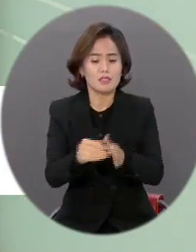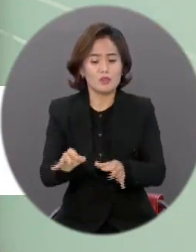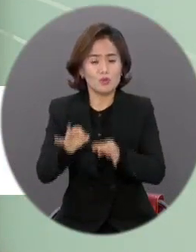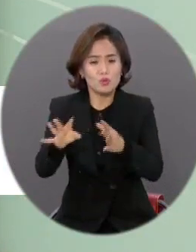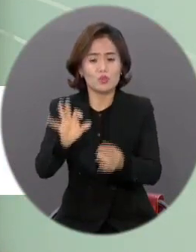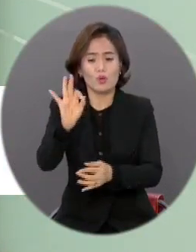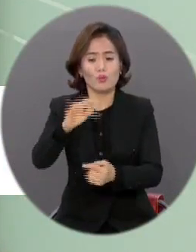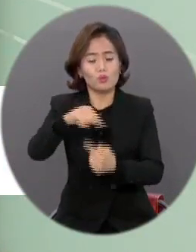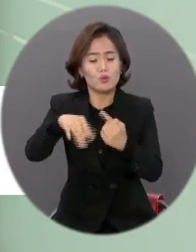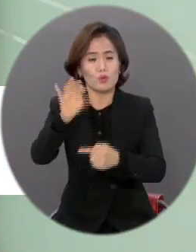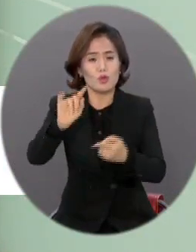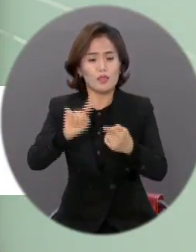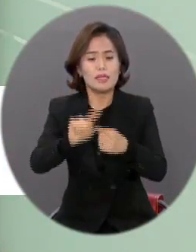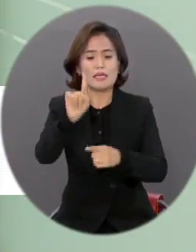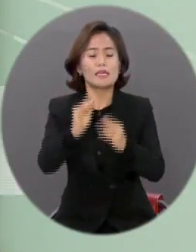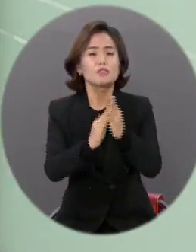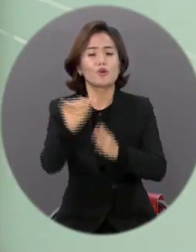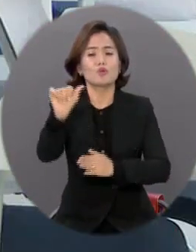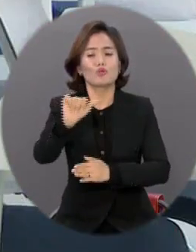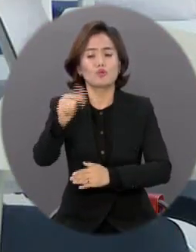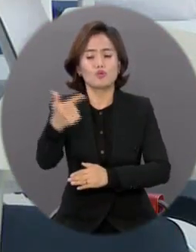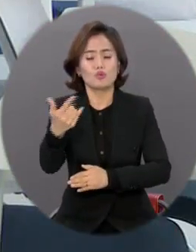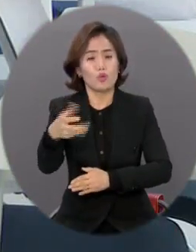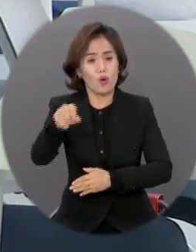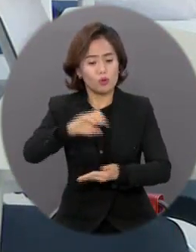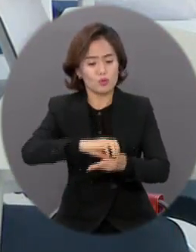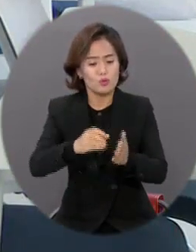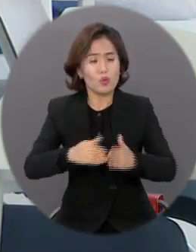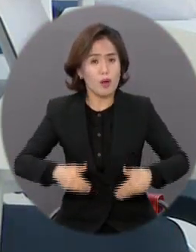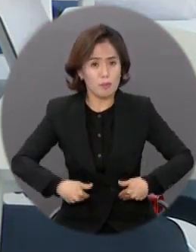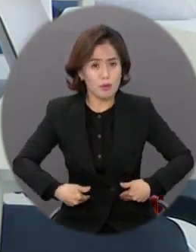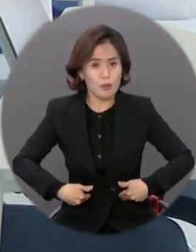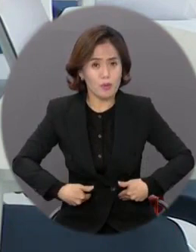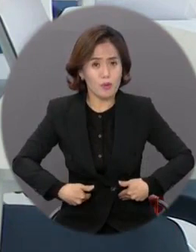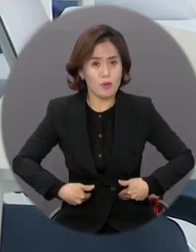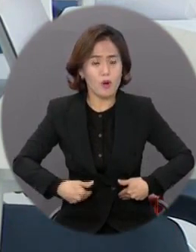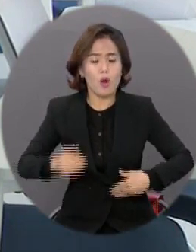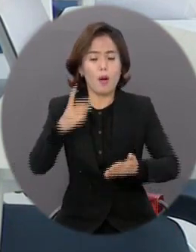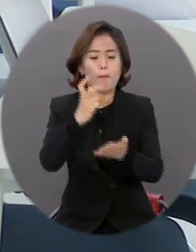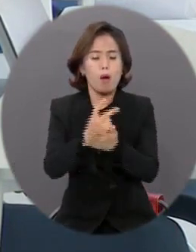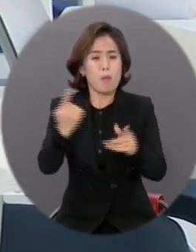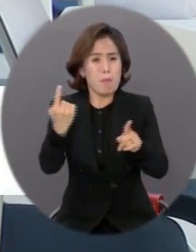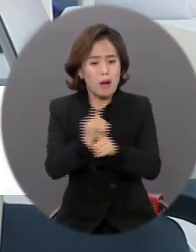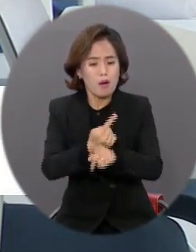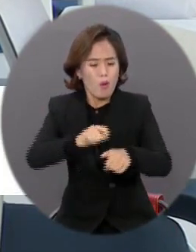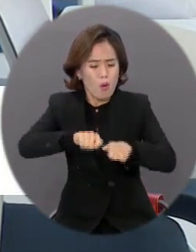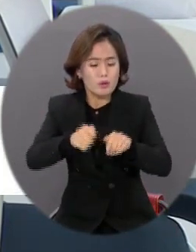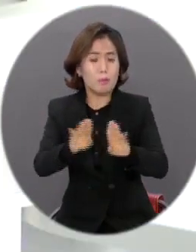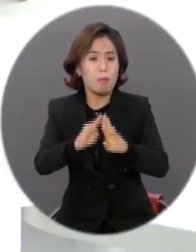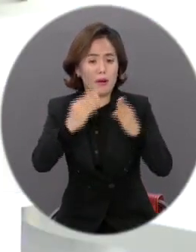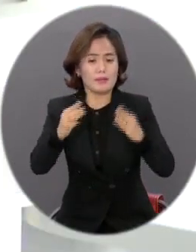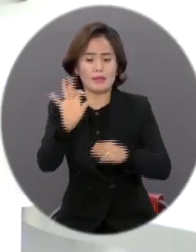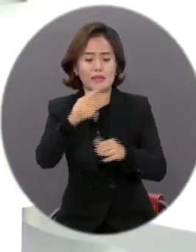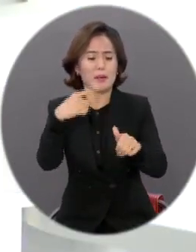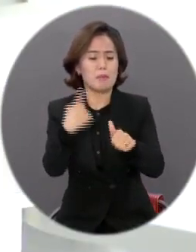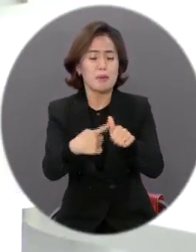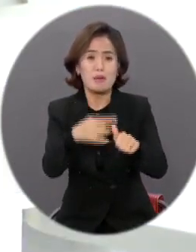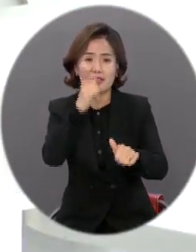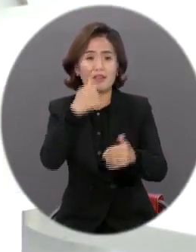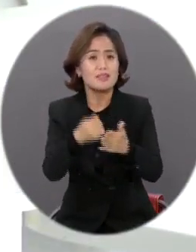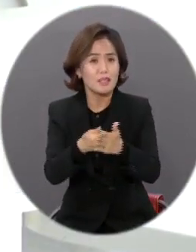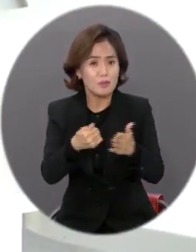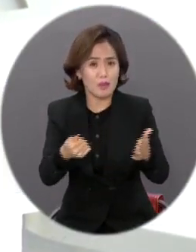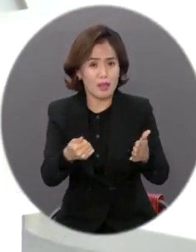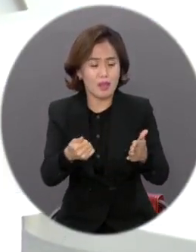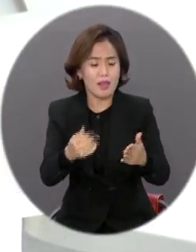투자 운영비 예산으로 1조 6천억 원이 예상되고 있습니다. 법을 개정해 무리하게 개교했다는 야당의 비판이 있었던